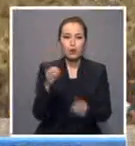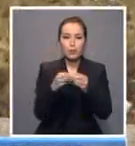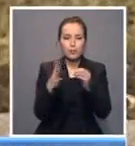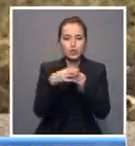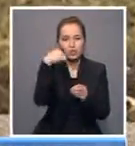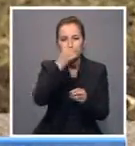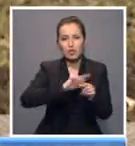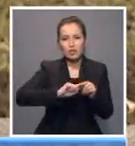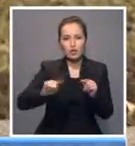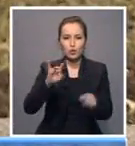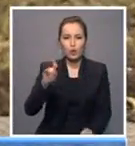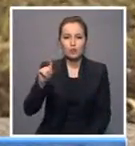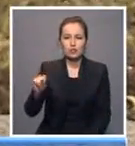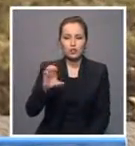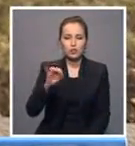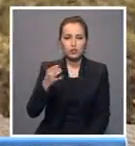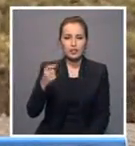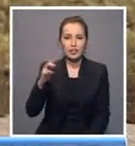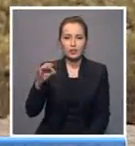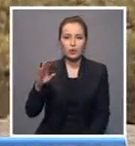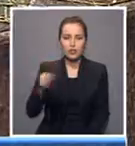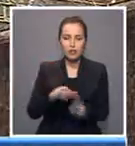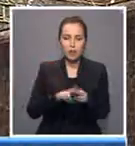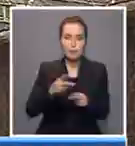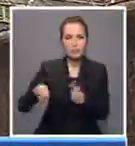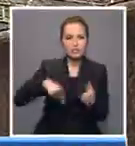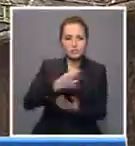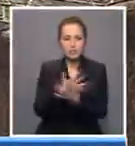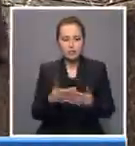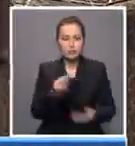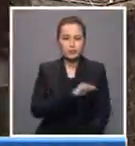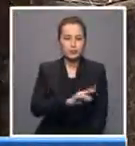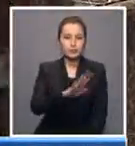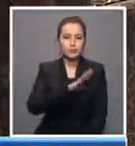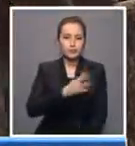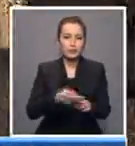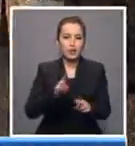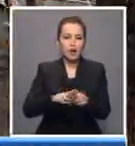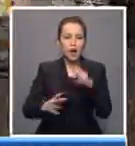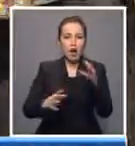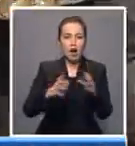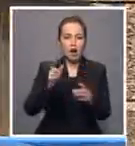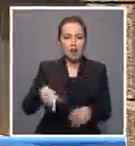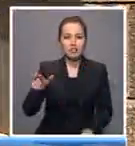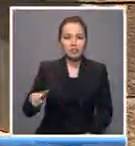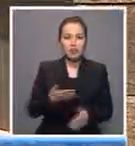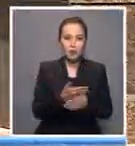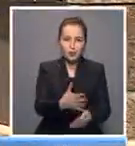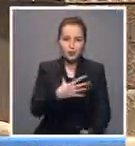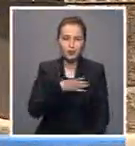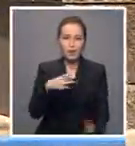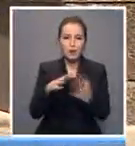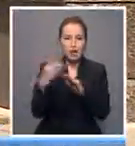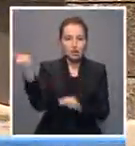кәсіппен айналысқан Роза Сүйегенова бұған дейін бизнестің түрлі салаларында жұмыс істеді. Сауда, халыққа қызмет көрсету, мал шаруашылығы,